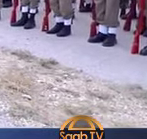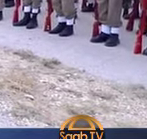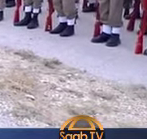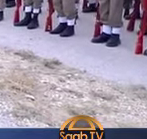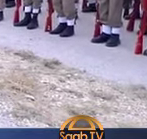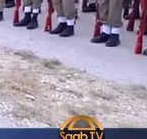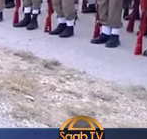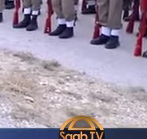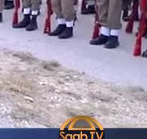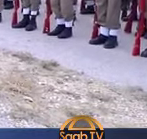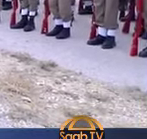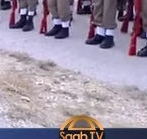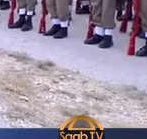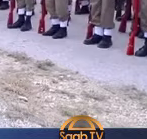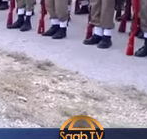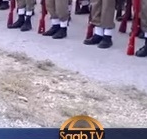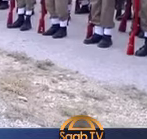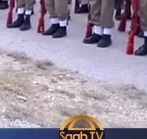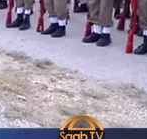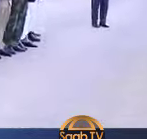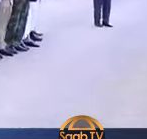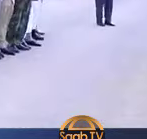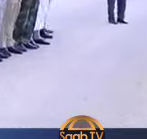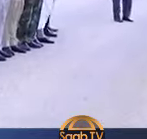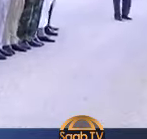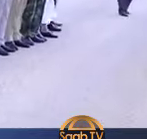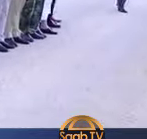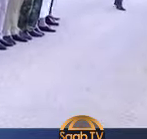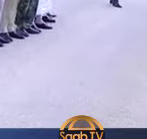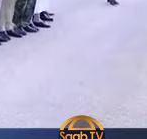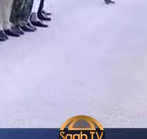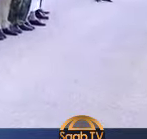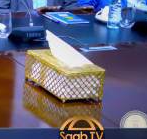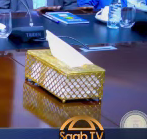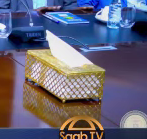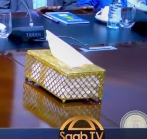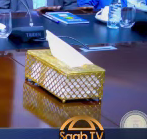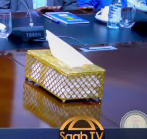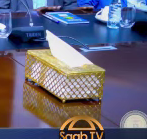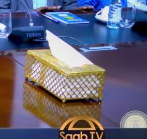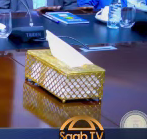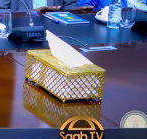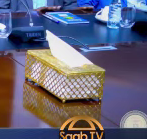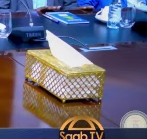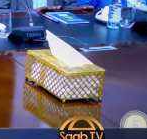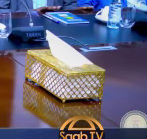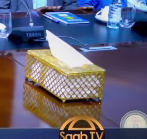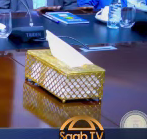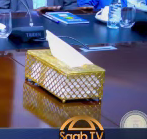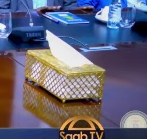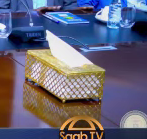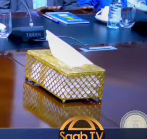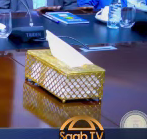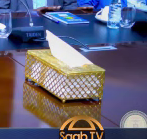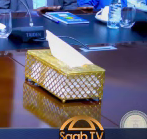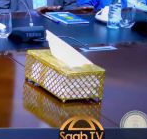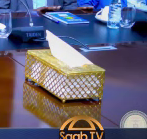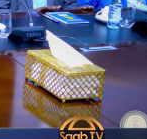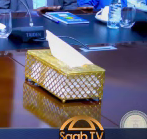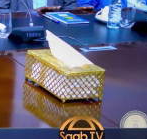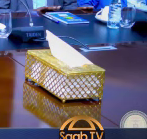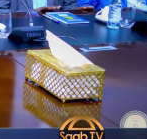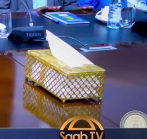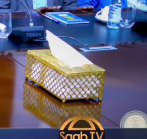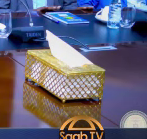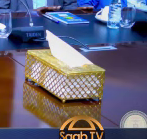شبين يسي أي كسو بيج ميسا حلو مال هذا جاري خلاف كسياسة هذا ورد حياة معارض كأي محافظ كا استلمر